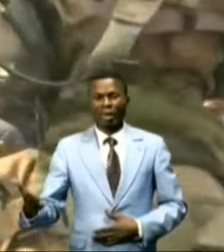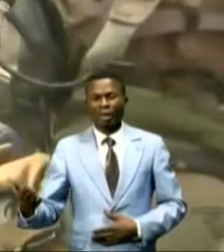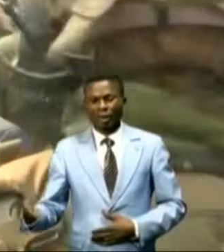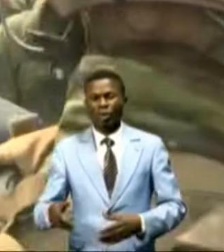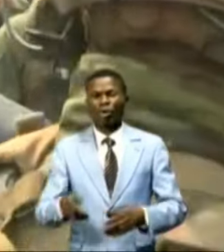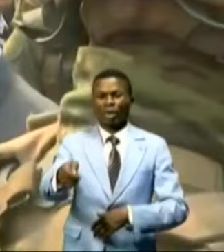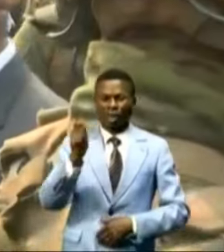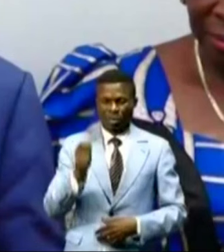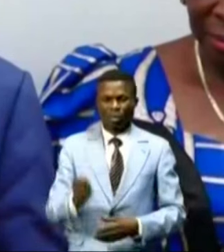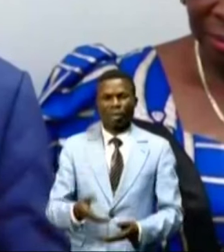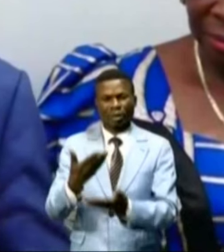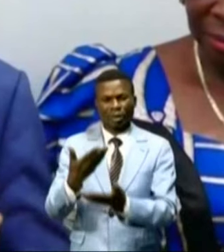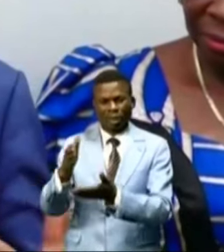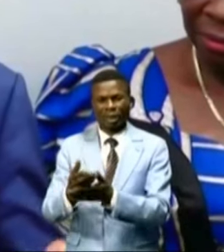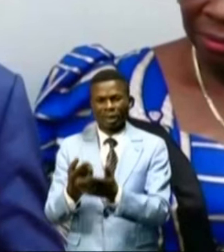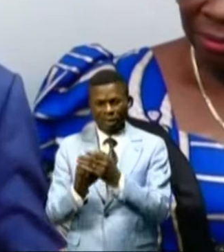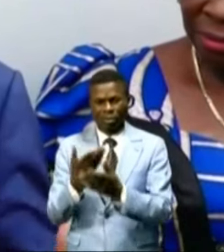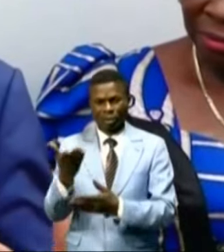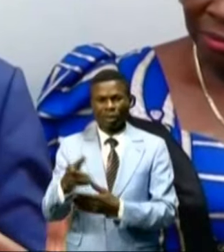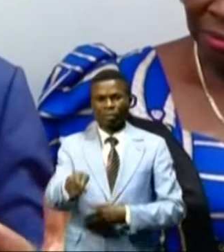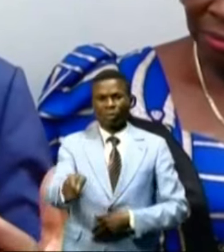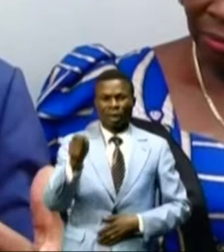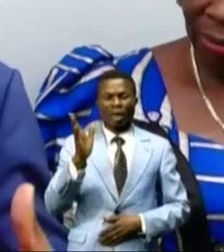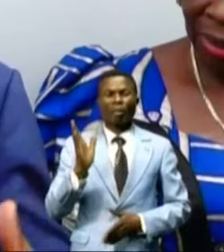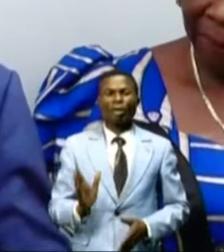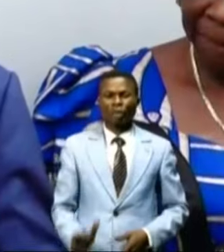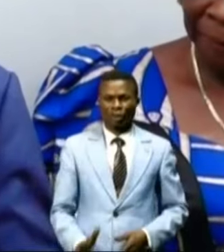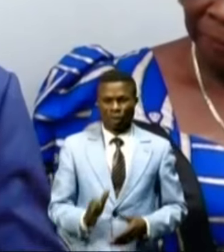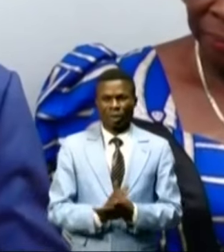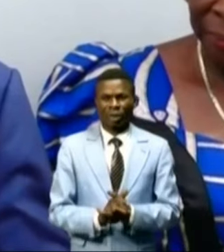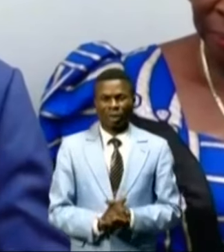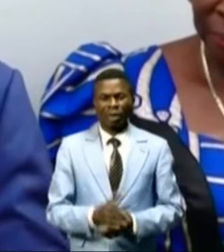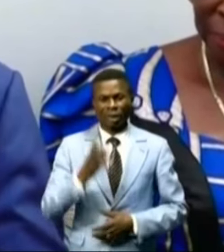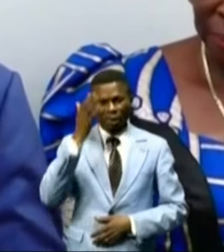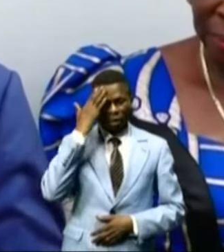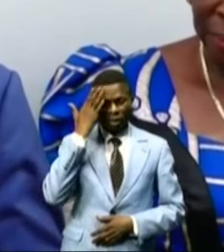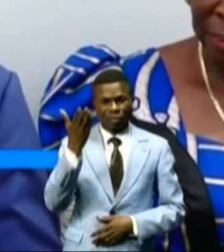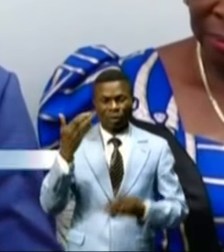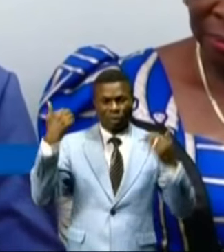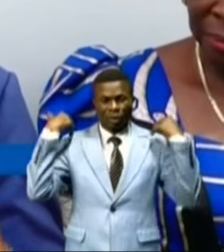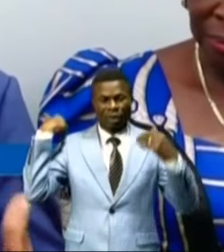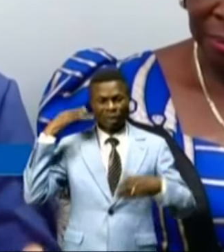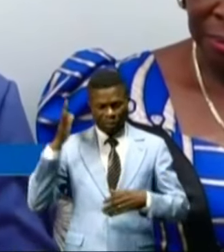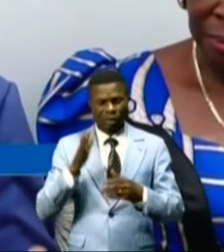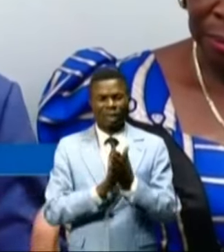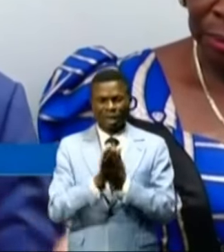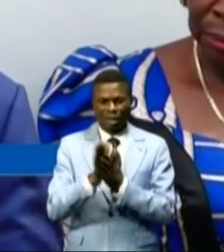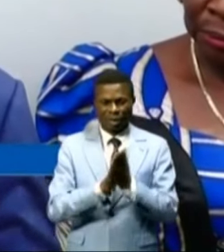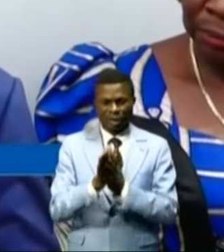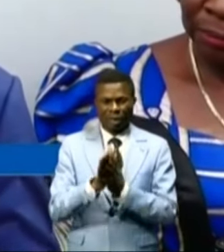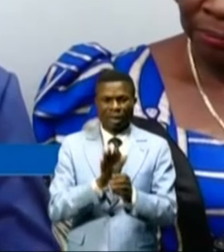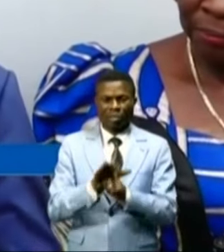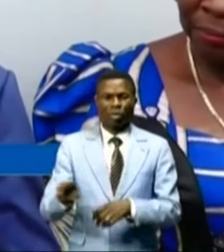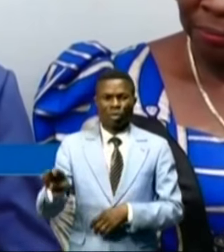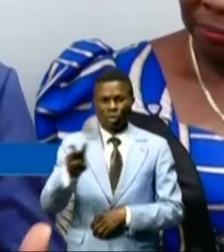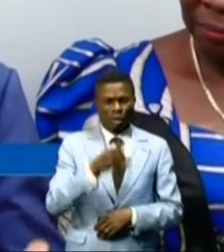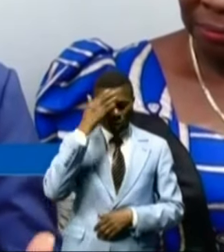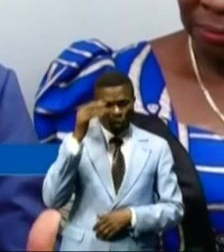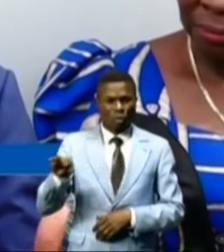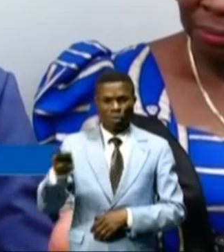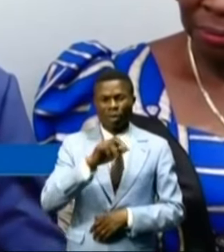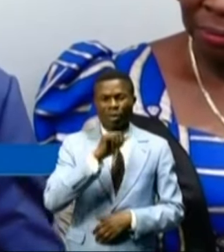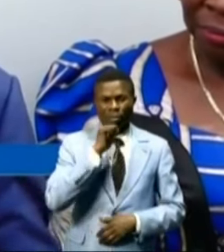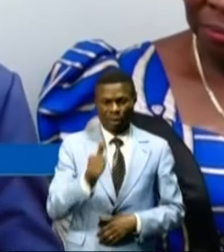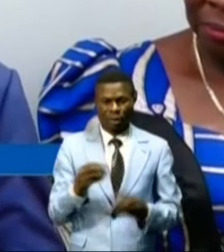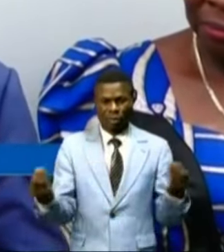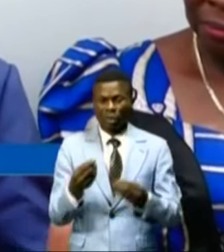seront distribués. Donc le pêcheur sache bien que le chef de l'État les considère et que le président de la République est avec eux. C'est pourquoi,